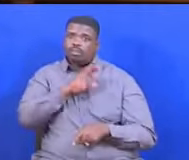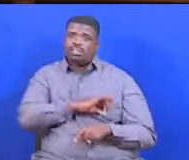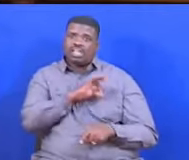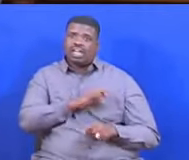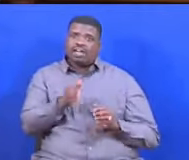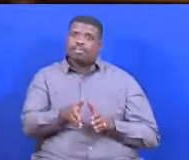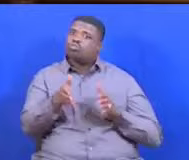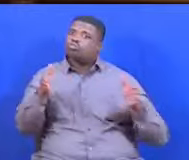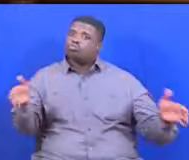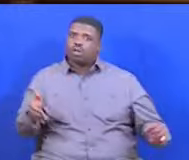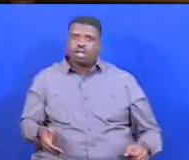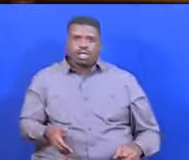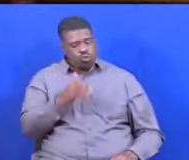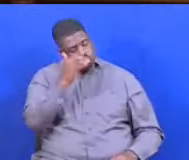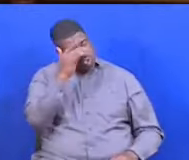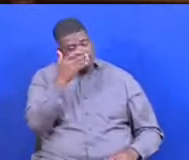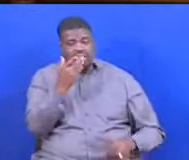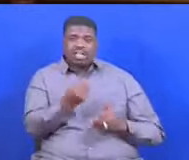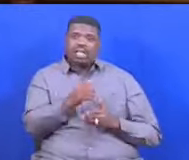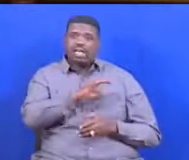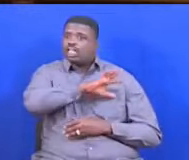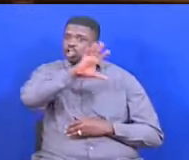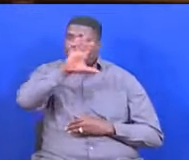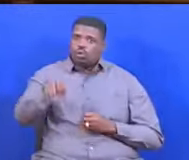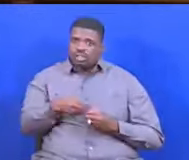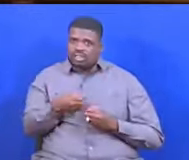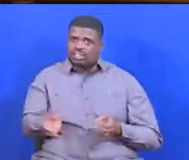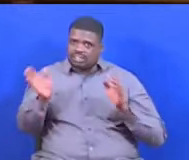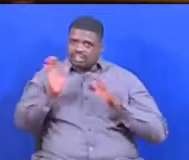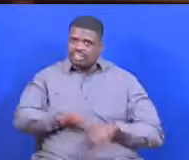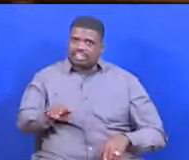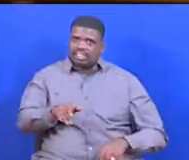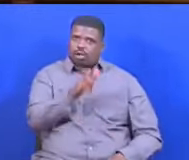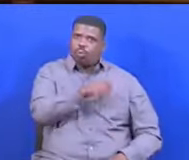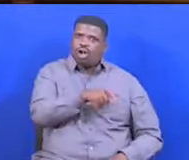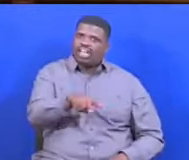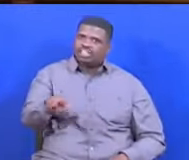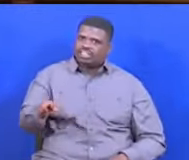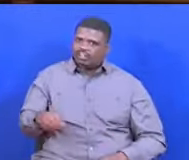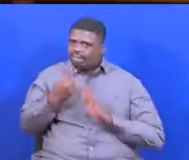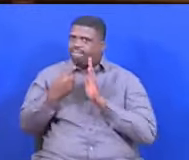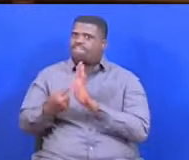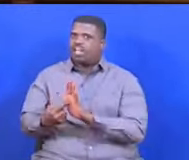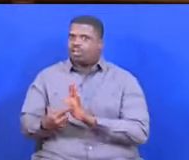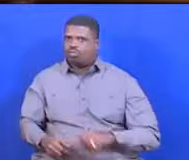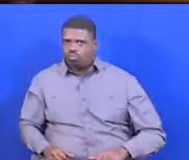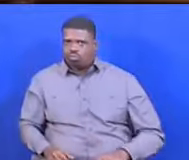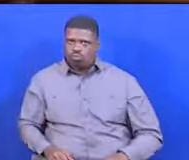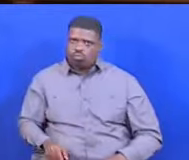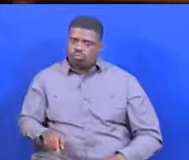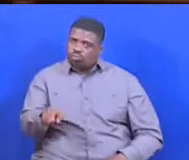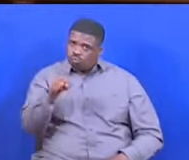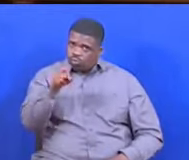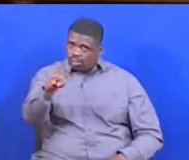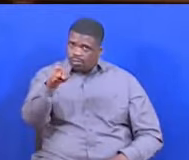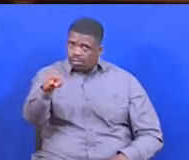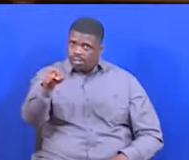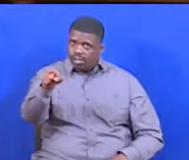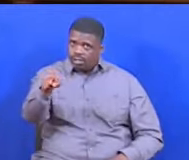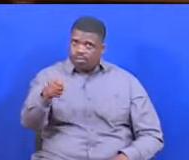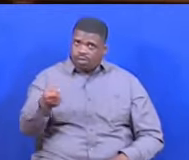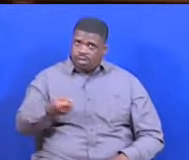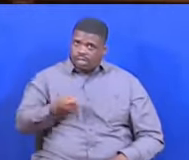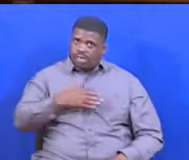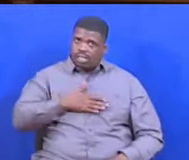mikubwa, lakini ukifikiria hela zote zinaishia kwa wananchi. Nichukue mfano kwa wewe